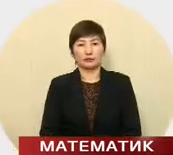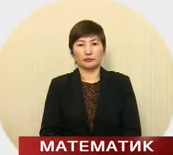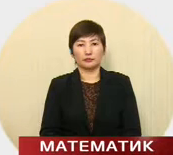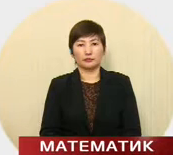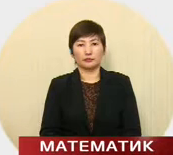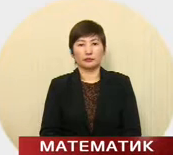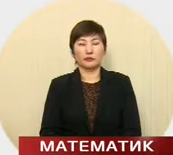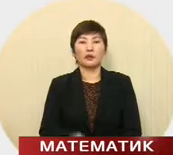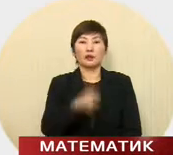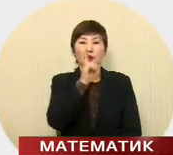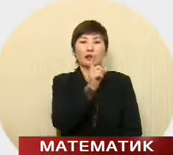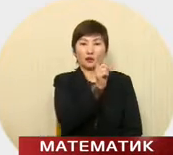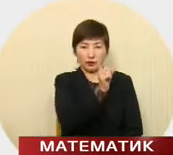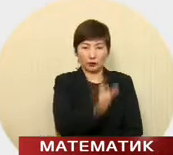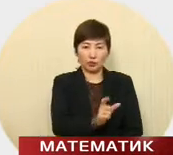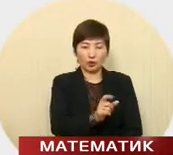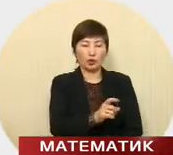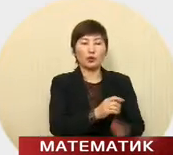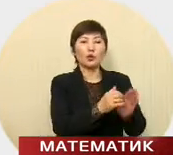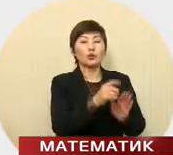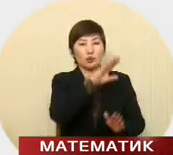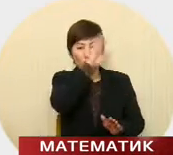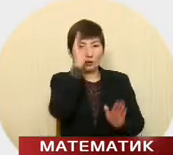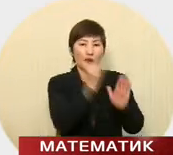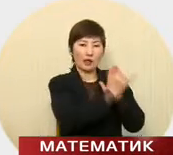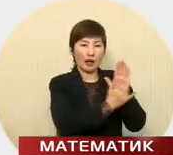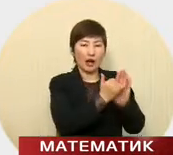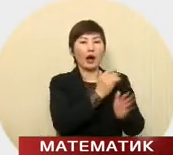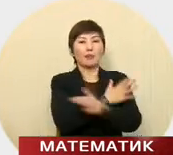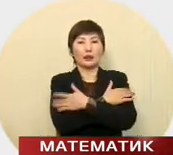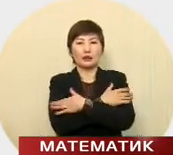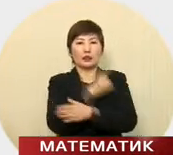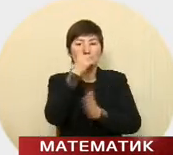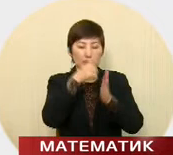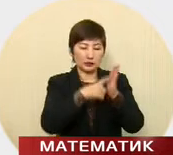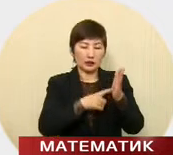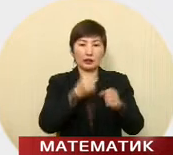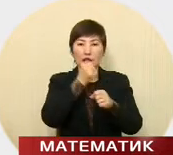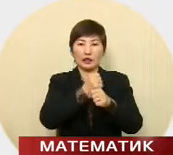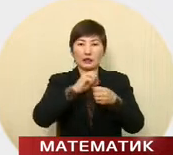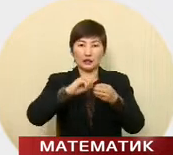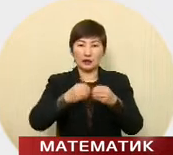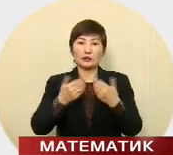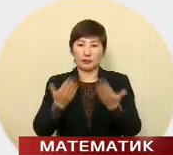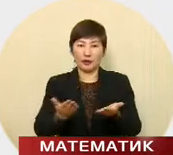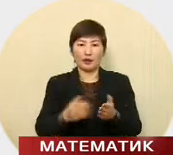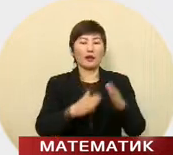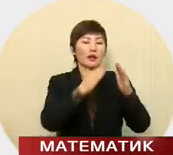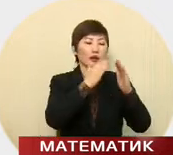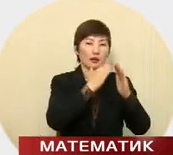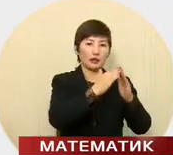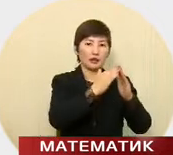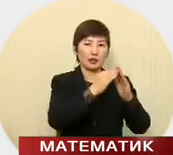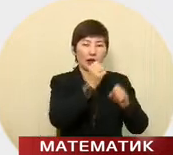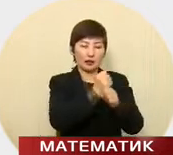За нэгэн сурагч зуны амралтаараа сарын хугацаанд дараах ажлуудыг хийж гүйцэтгсэн байна. За гэрийн ажил туслахад